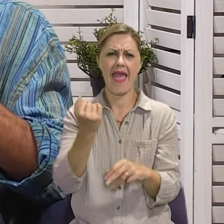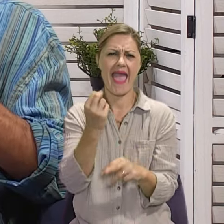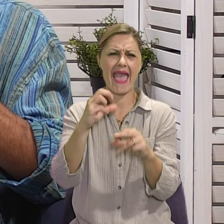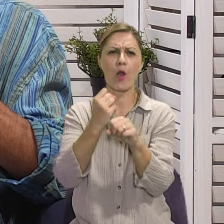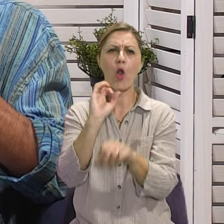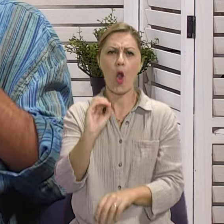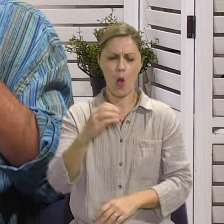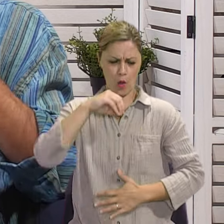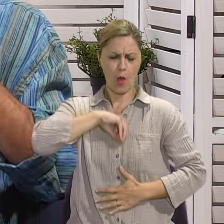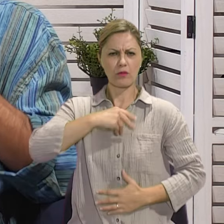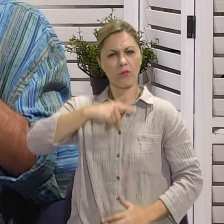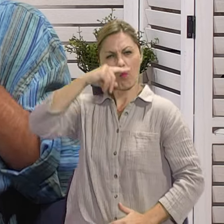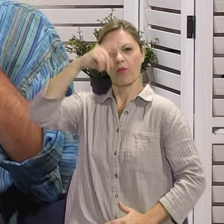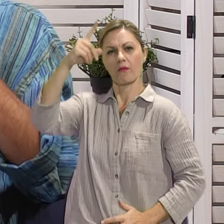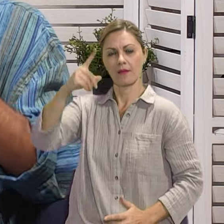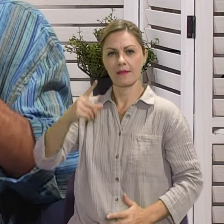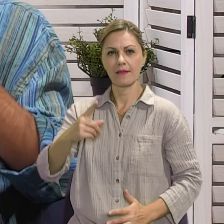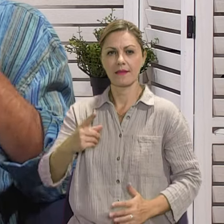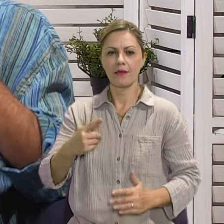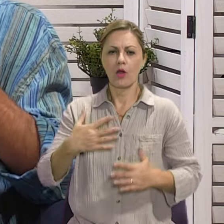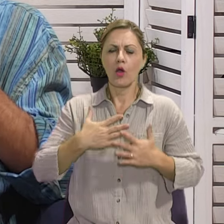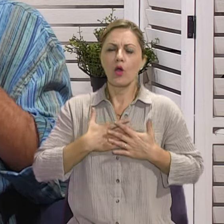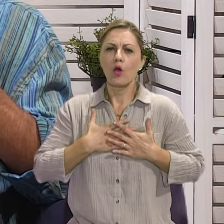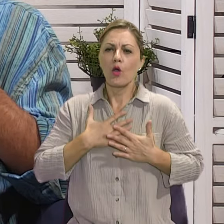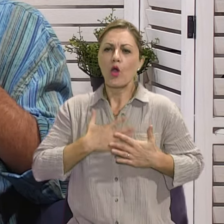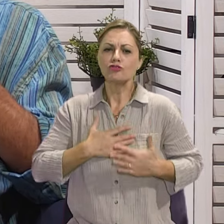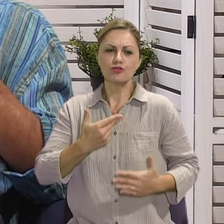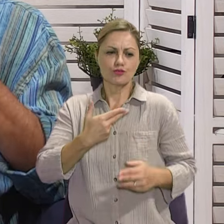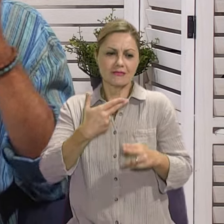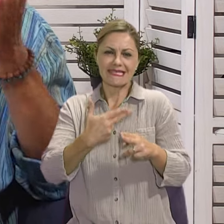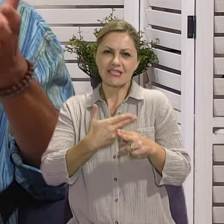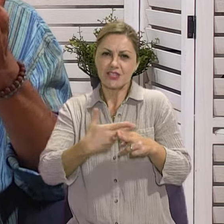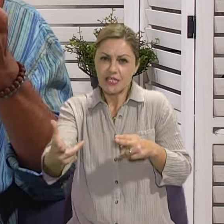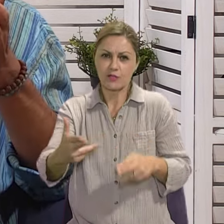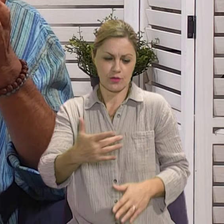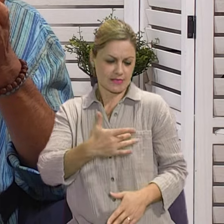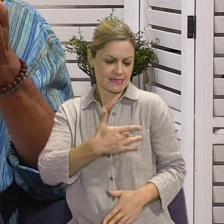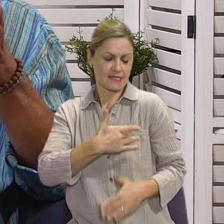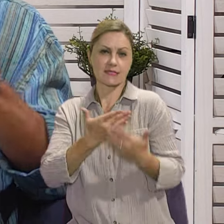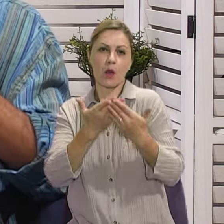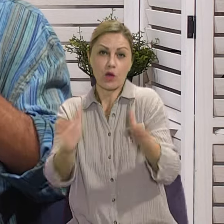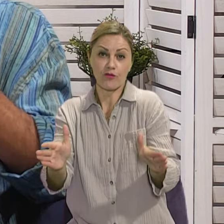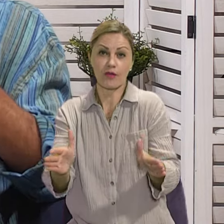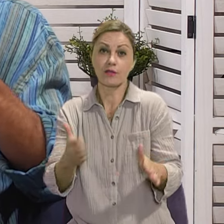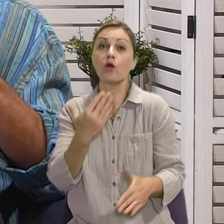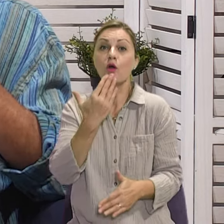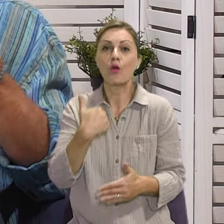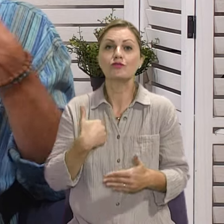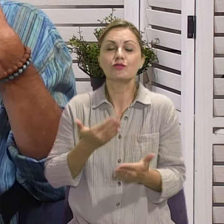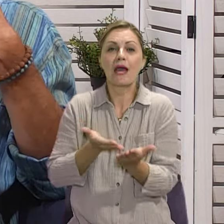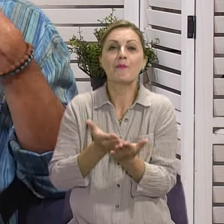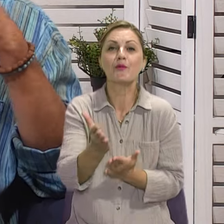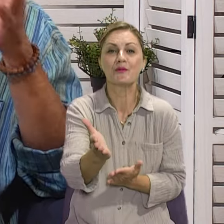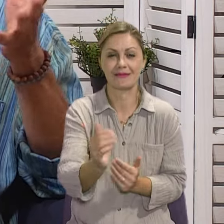unutrašnjeg dijaloga, apsolutno čisto otvorenog srca. To je teško. Ali